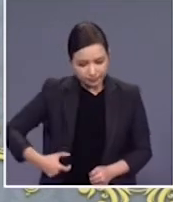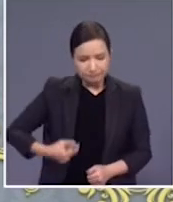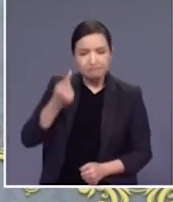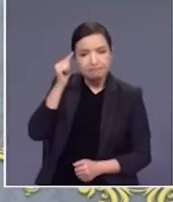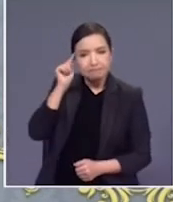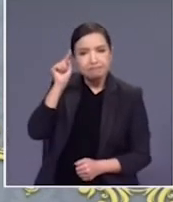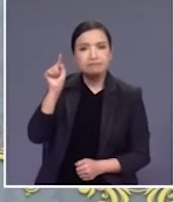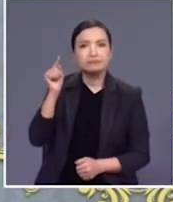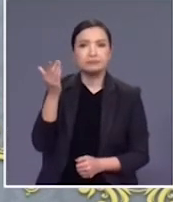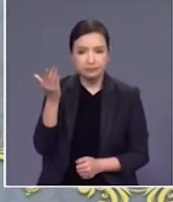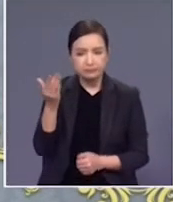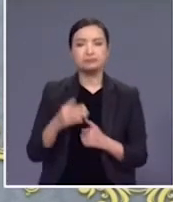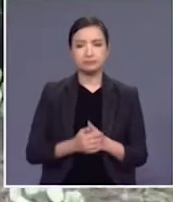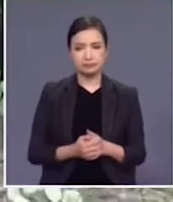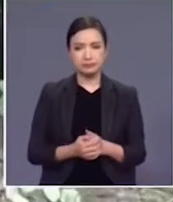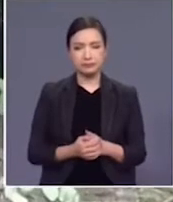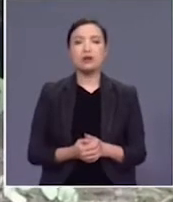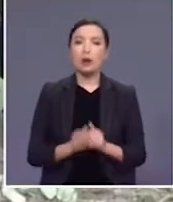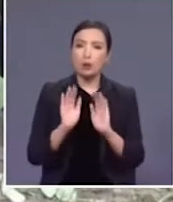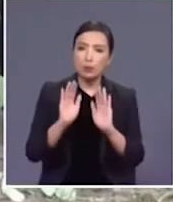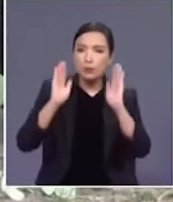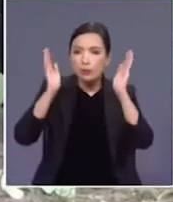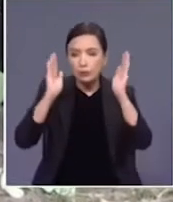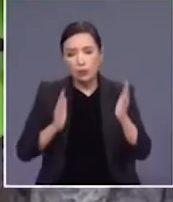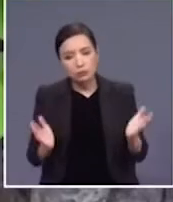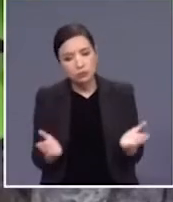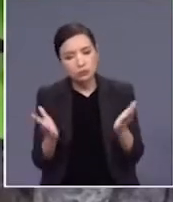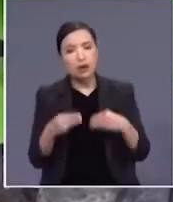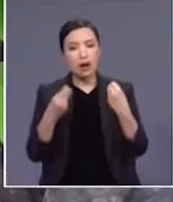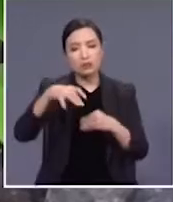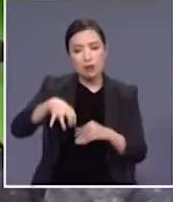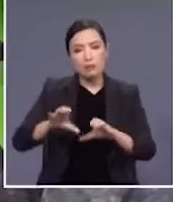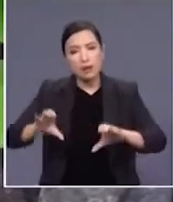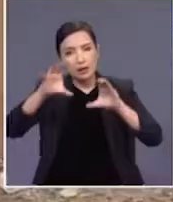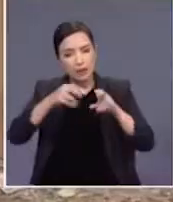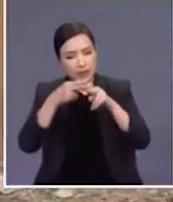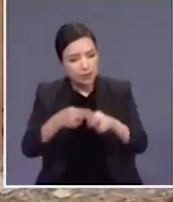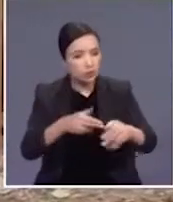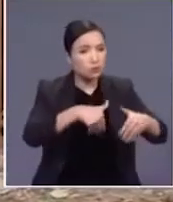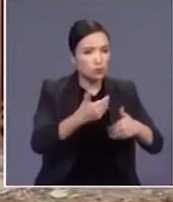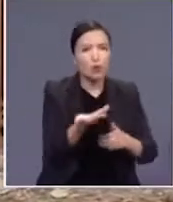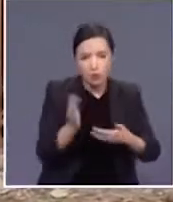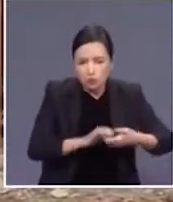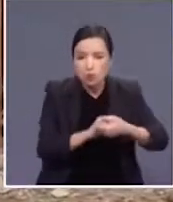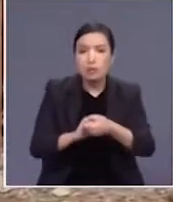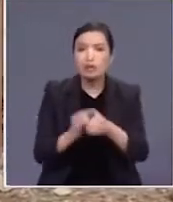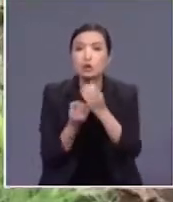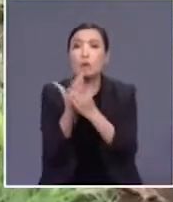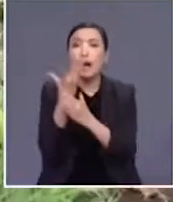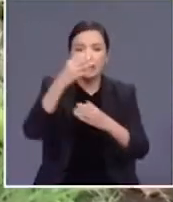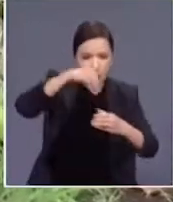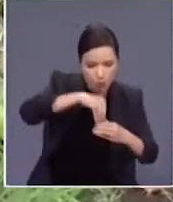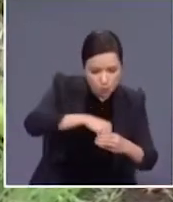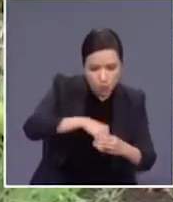รัชกาลที่9รวมทั้งรณรงค์ส่งเสริมให้หน่วยงานภาครัฐภาคเอกชนและประชาชนได้ร่วมกันปลูกต้นไม้เพื่อจะเป็น